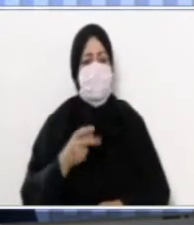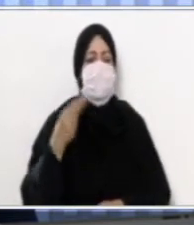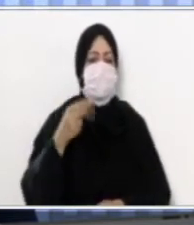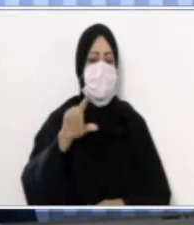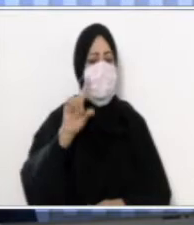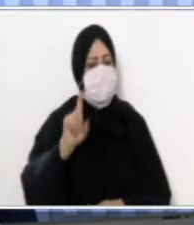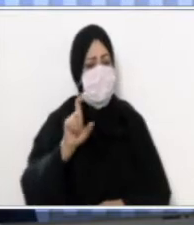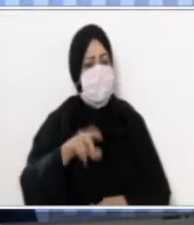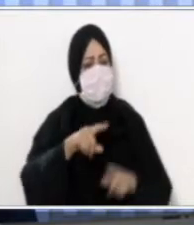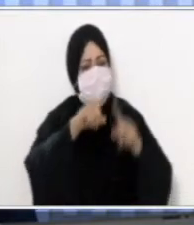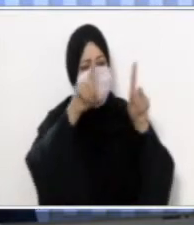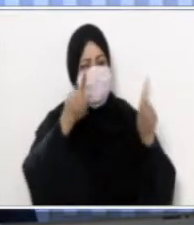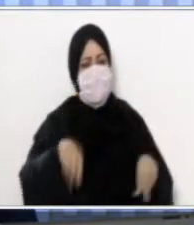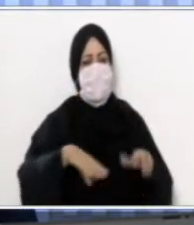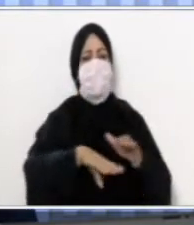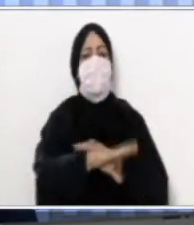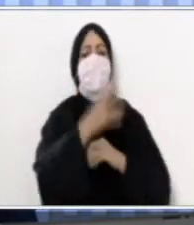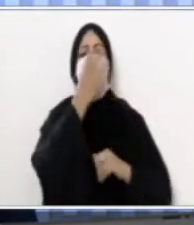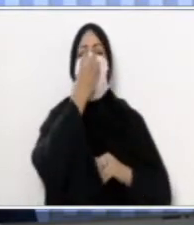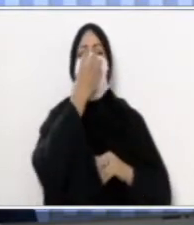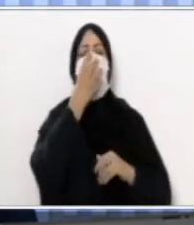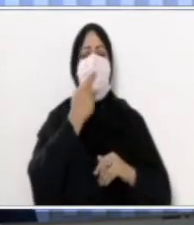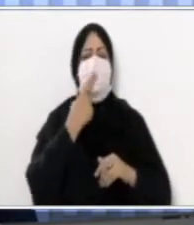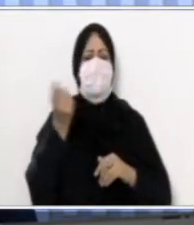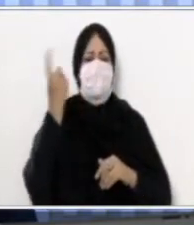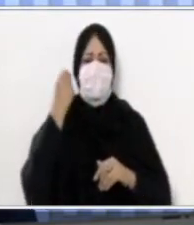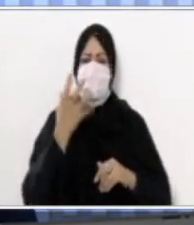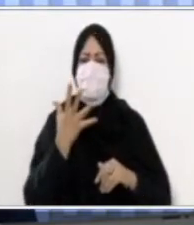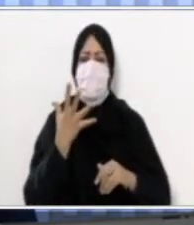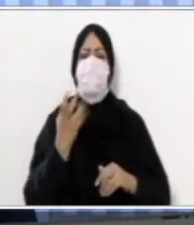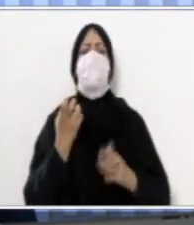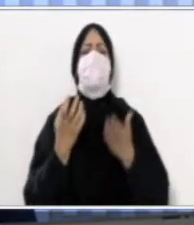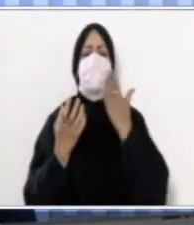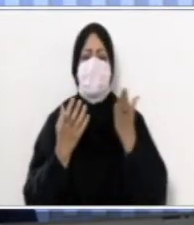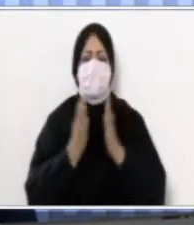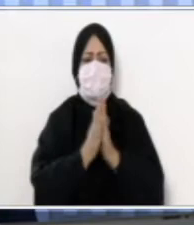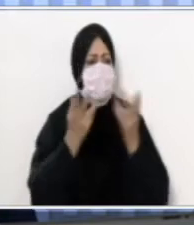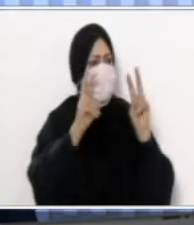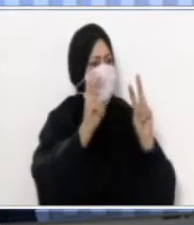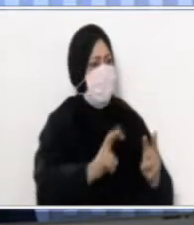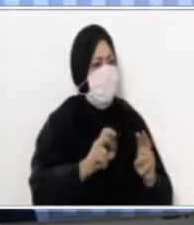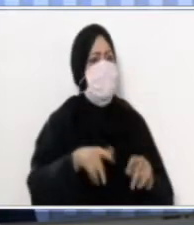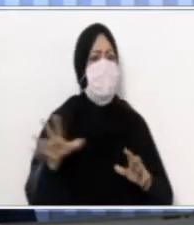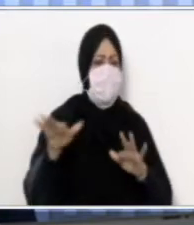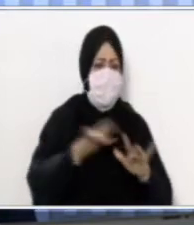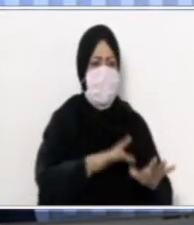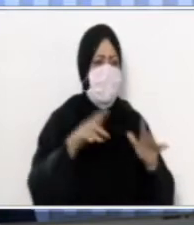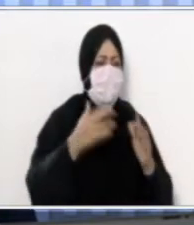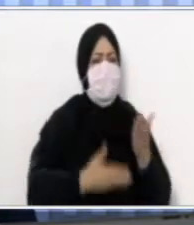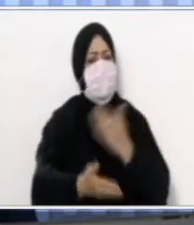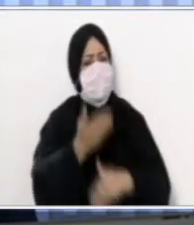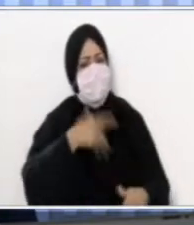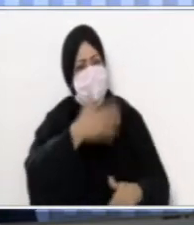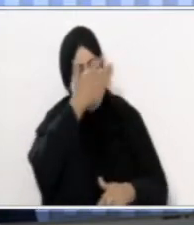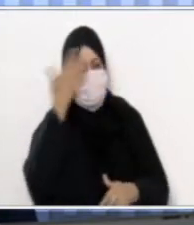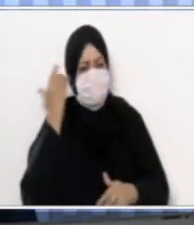سنة وهي ما زالت تدرس القرآن وتخرج الحفاظ، صاحبها الذي أنشأها وكل من ساهم فيها